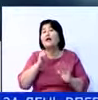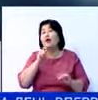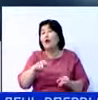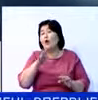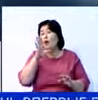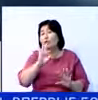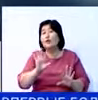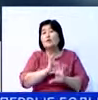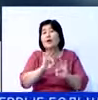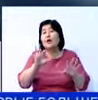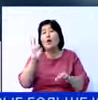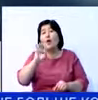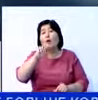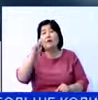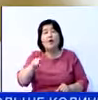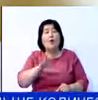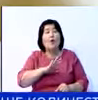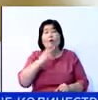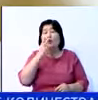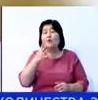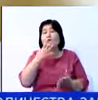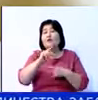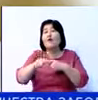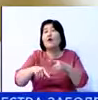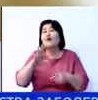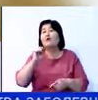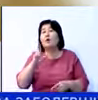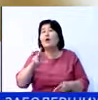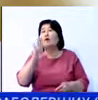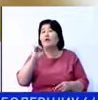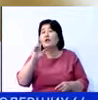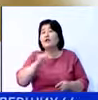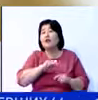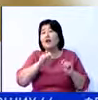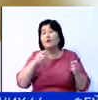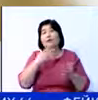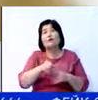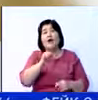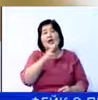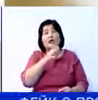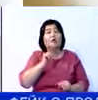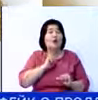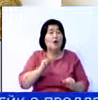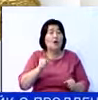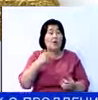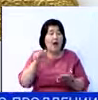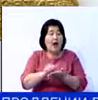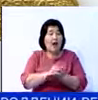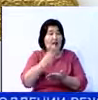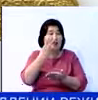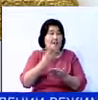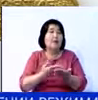не успел рассказать им о войне он не увидел своих внуков внуки сами открывают для себя своего дедушку героя по архивным данным